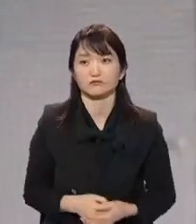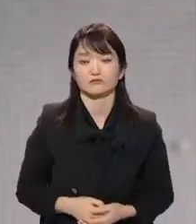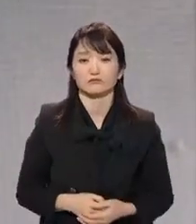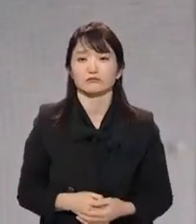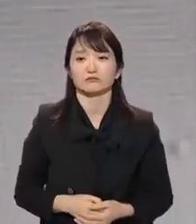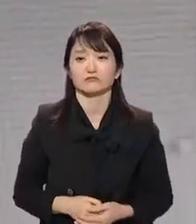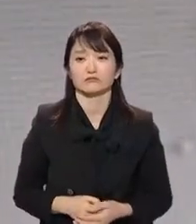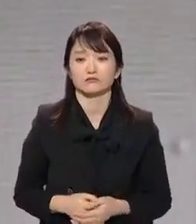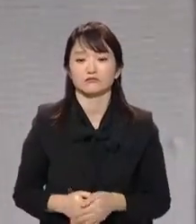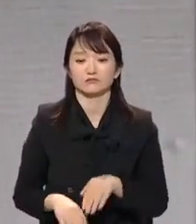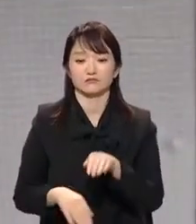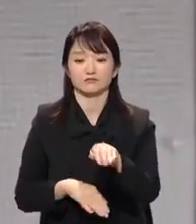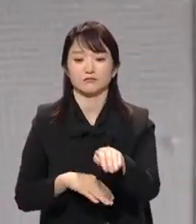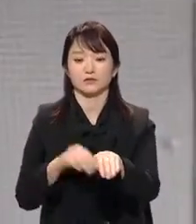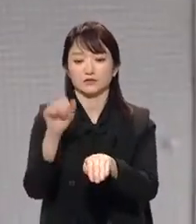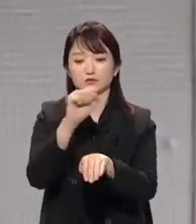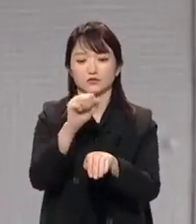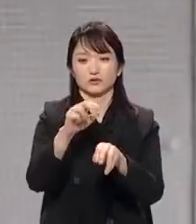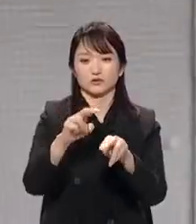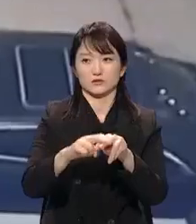운전석 쪽으로 지금